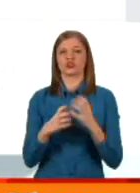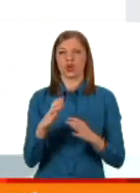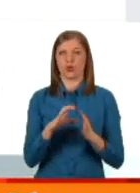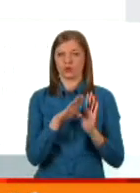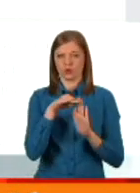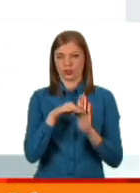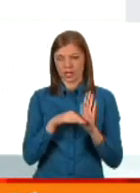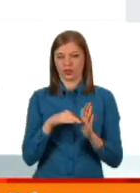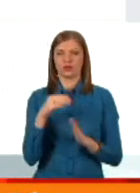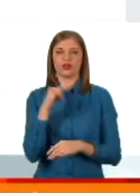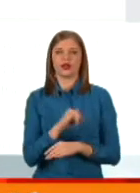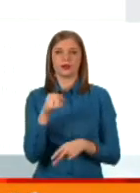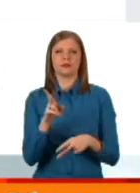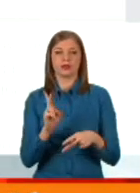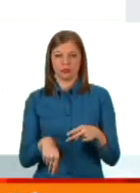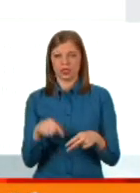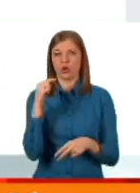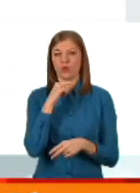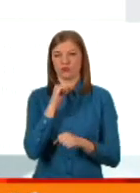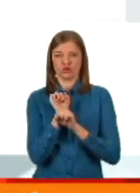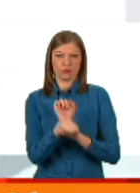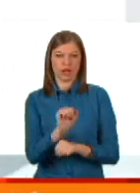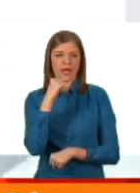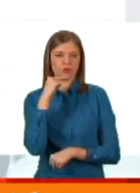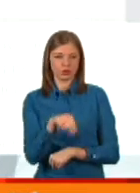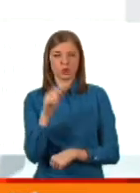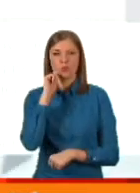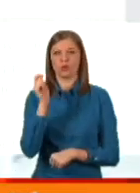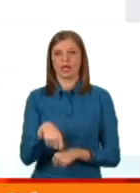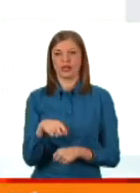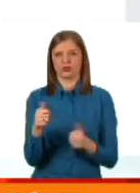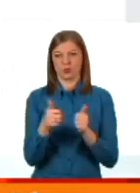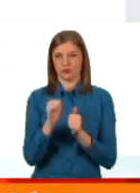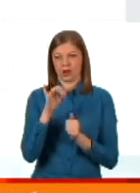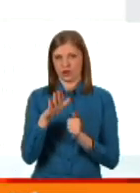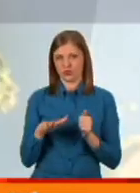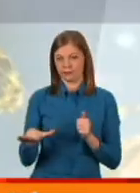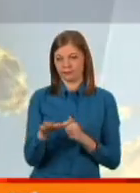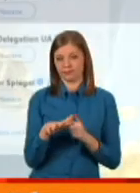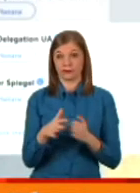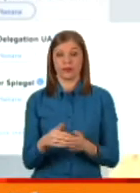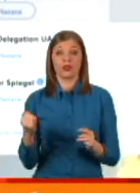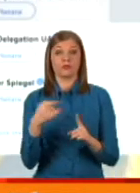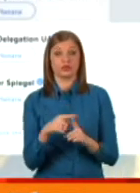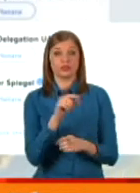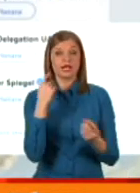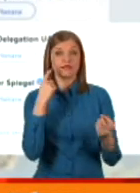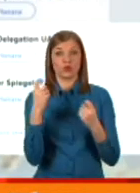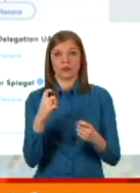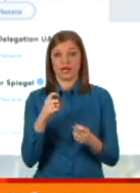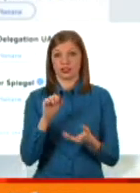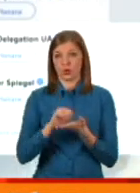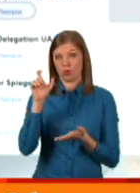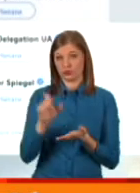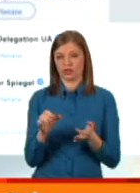статусу Керченської протоки та припинення економічної блокади Росією українського Приазов'я. Окрім того, за інформацією